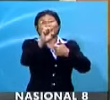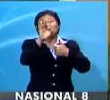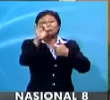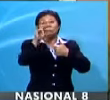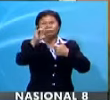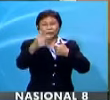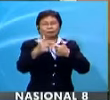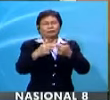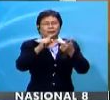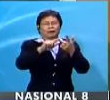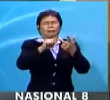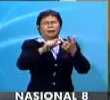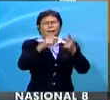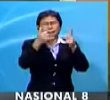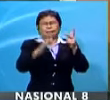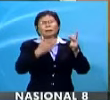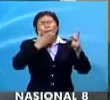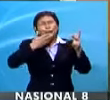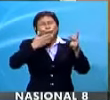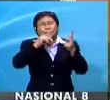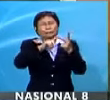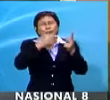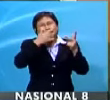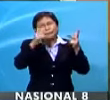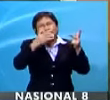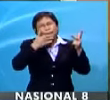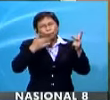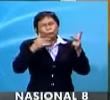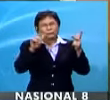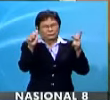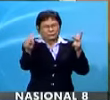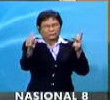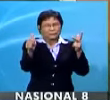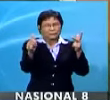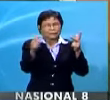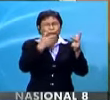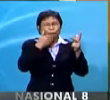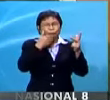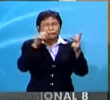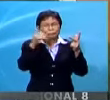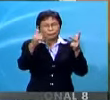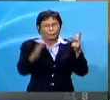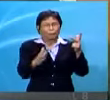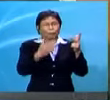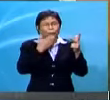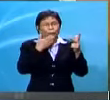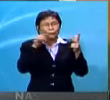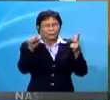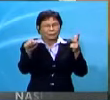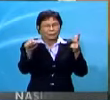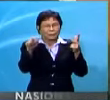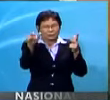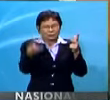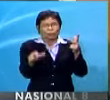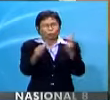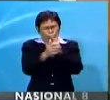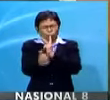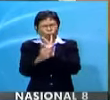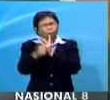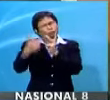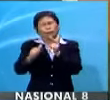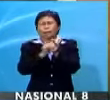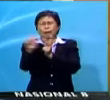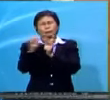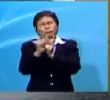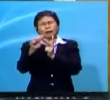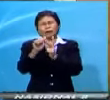muda yang atas dasar sendiri telah qualify